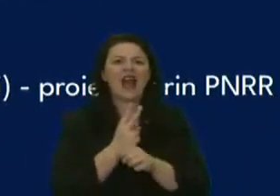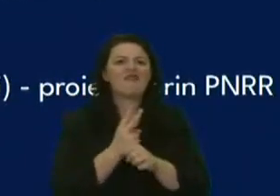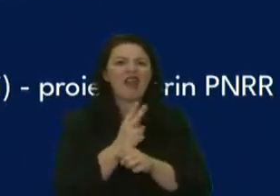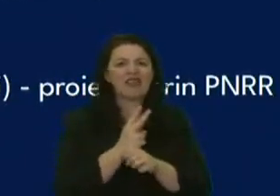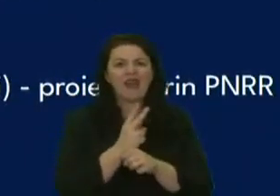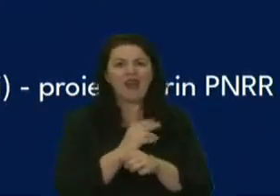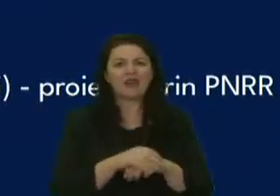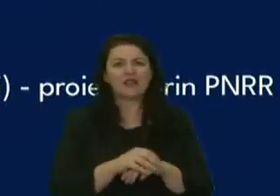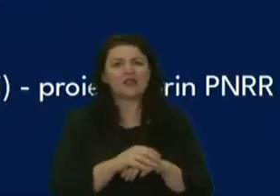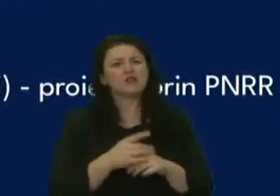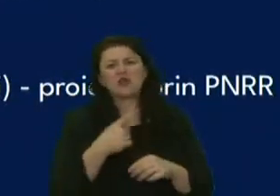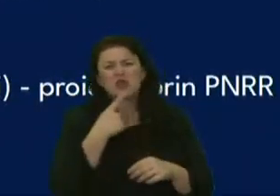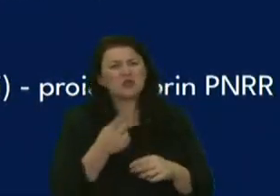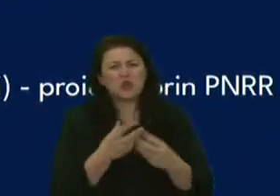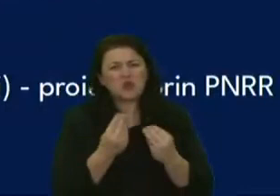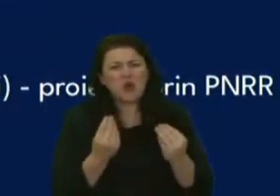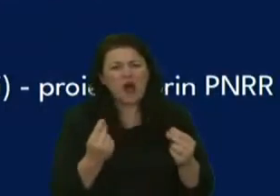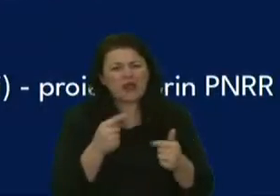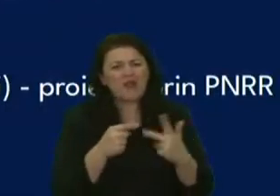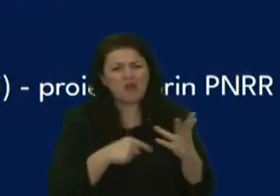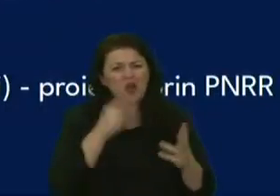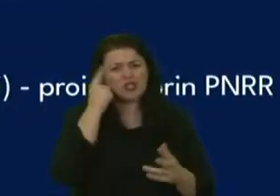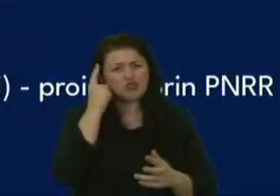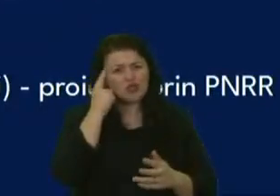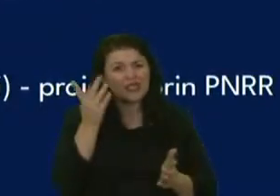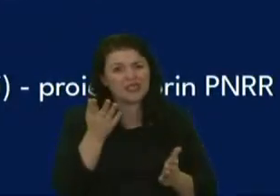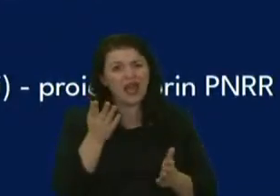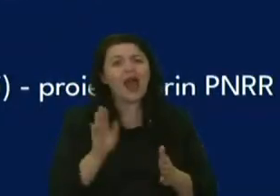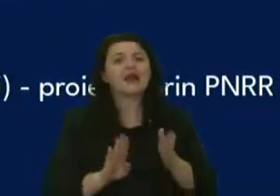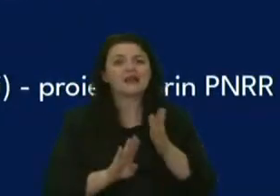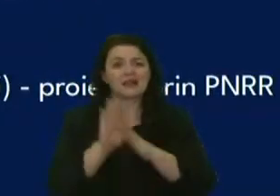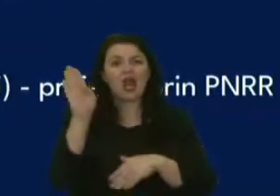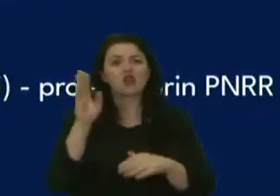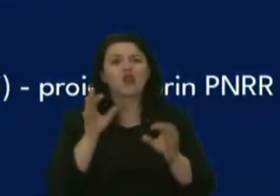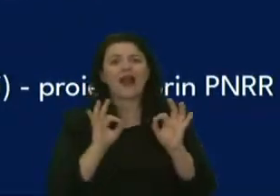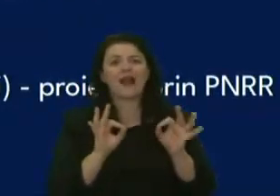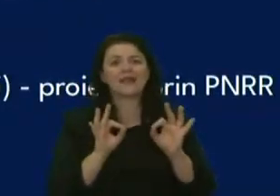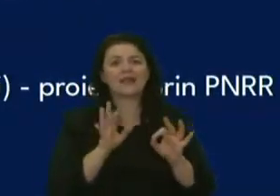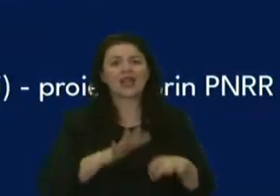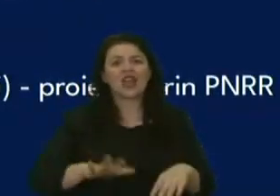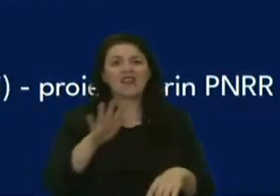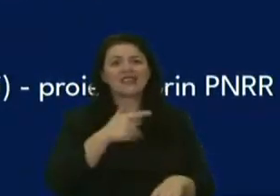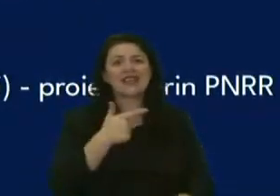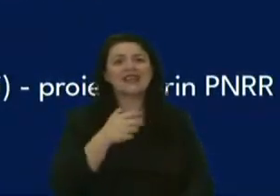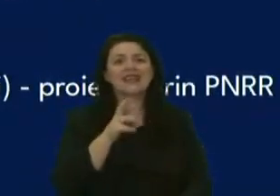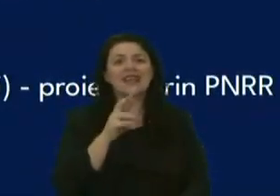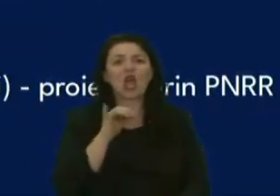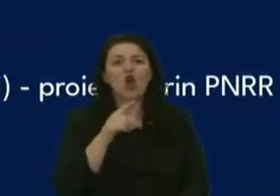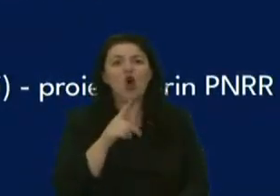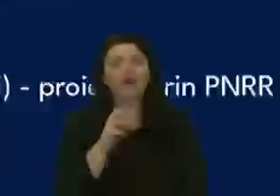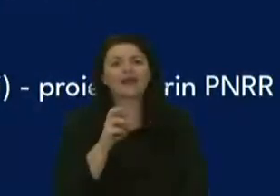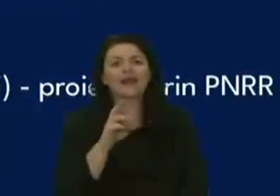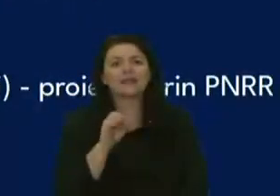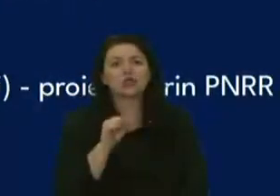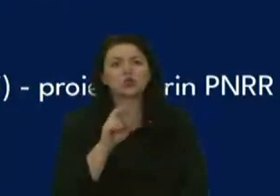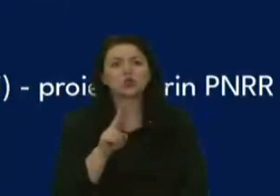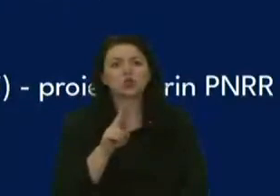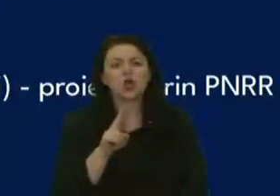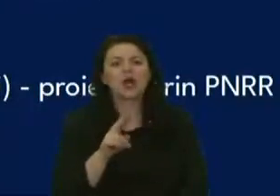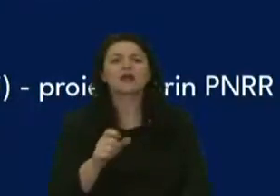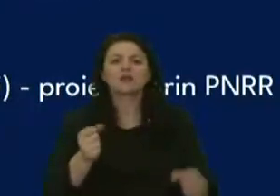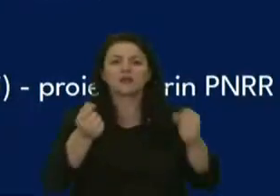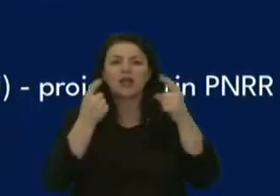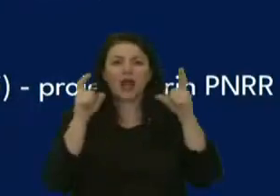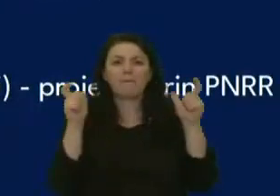nu mai insist asupra lui pentru că le știți Ă dar iarăși va crește calitatea vieții în zona Grigorescu odată cu finalizarea parcului pe care noi l